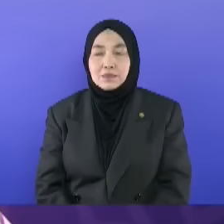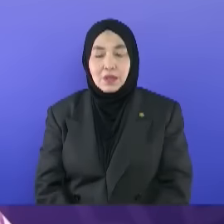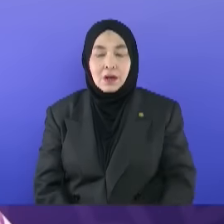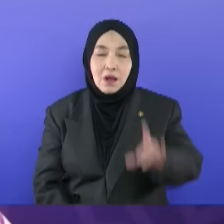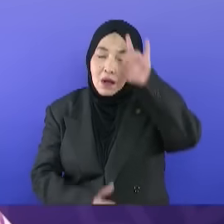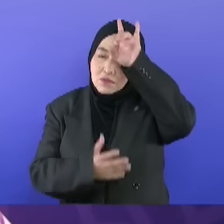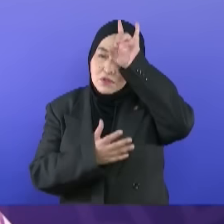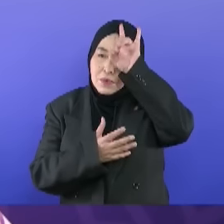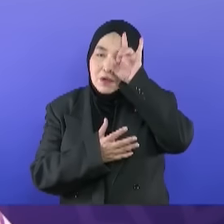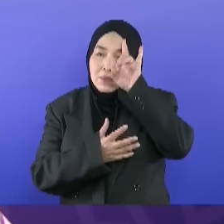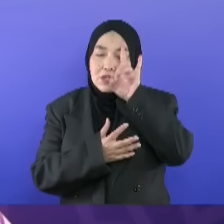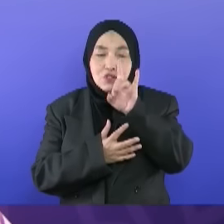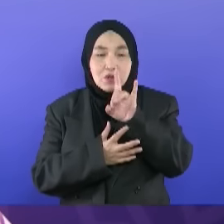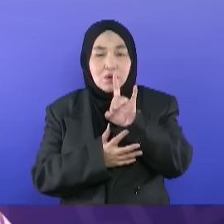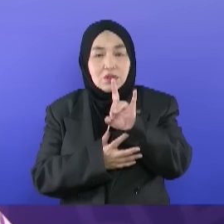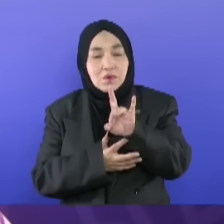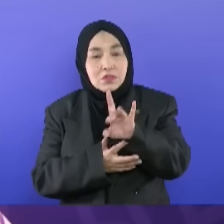Auzubillahyaitan